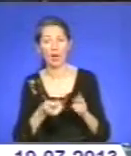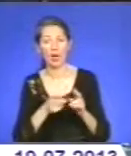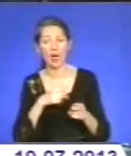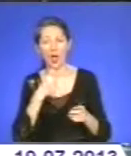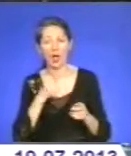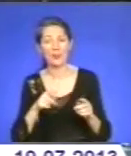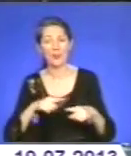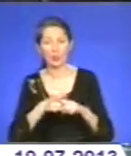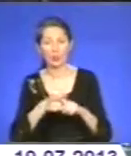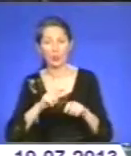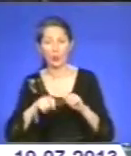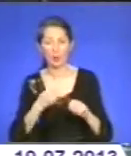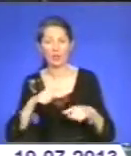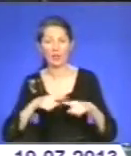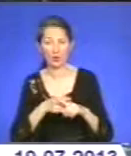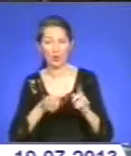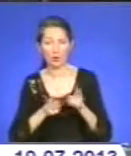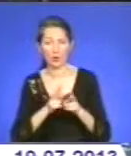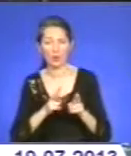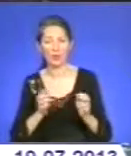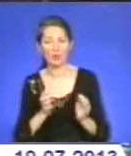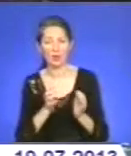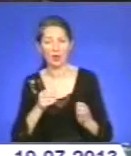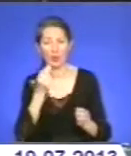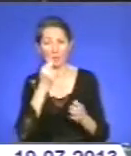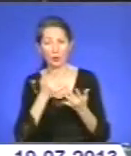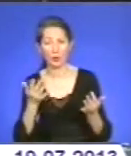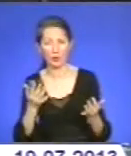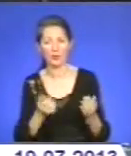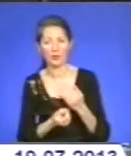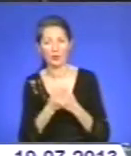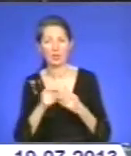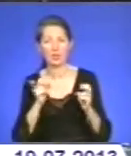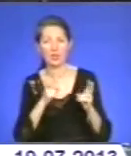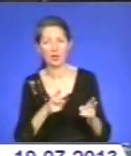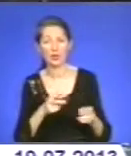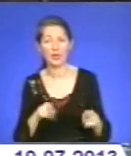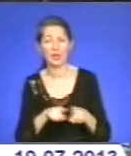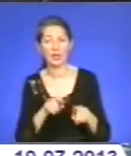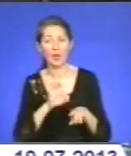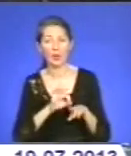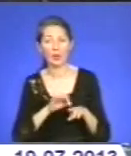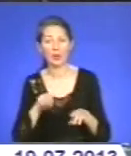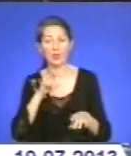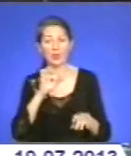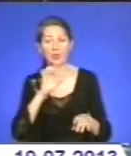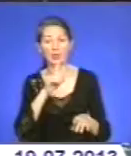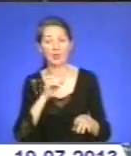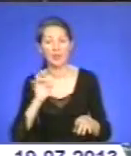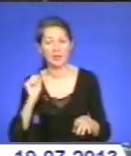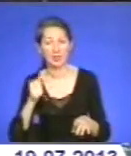і зберігання. З'являється загроза виникнення таких захворювань, як дизентерія, вірусний гепатит А та холера. Подробиці у